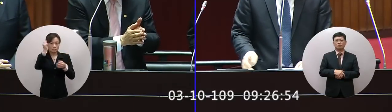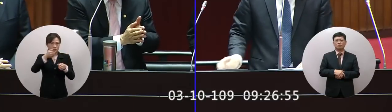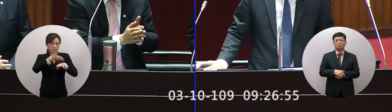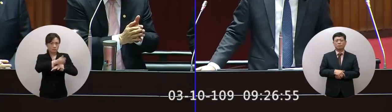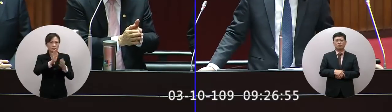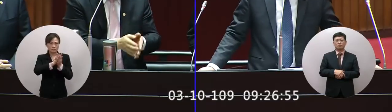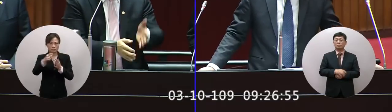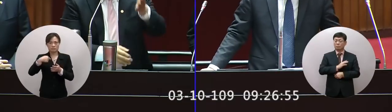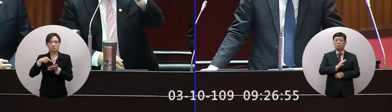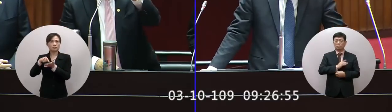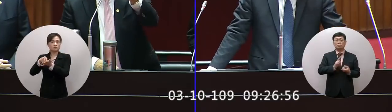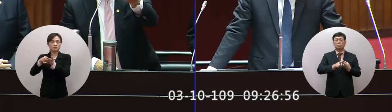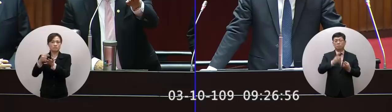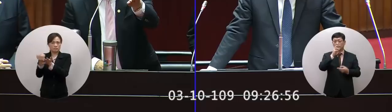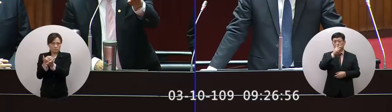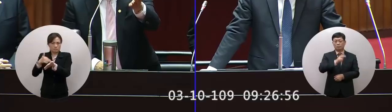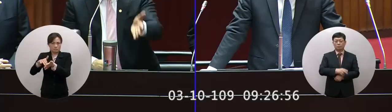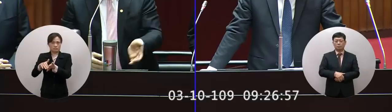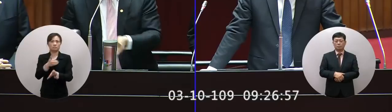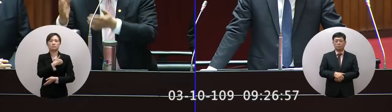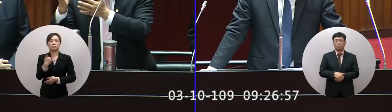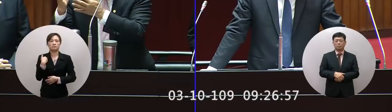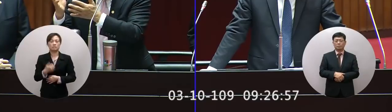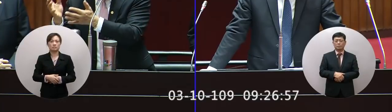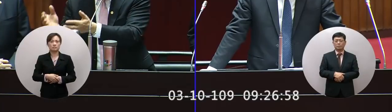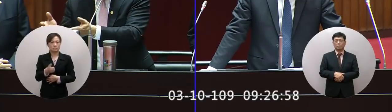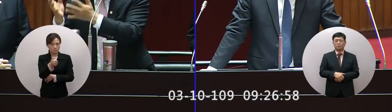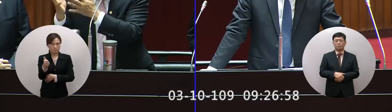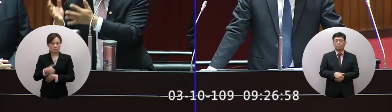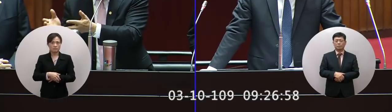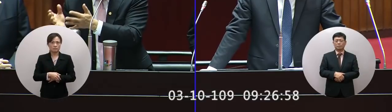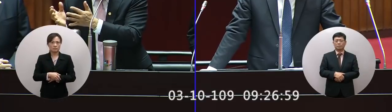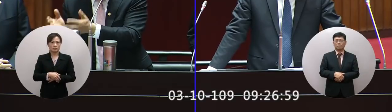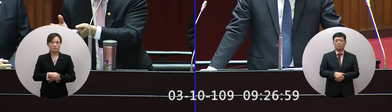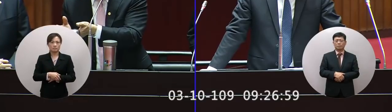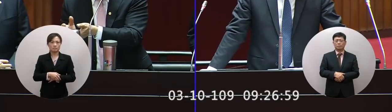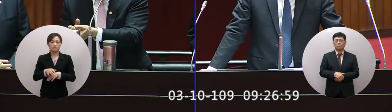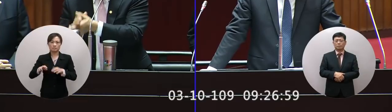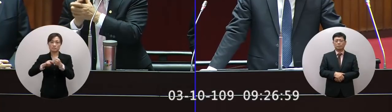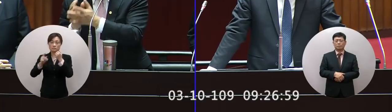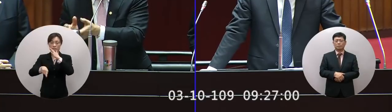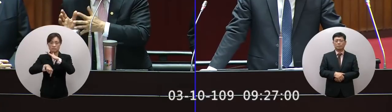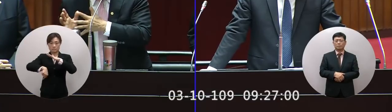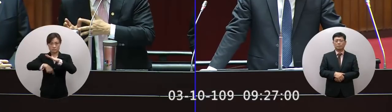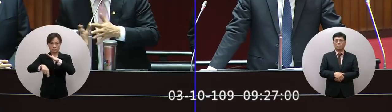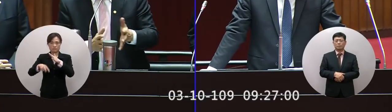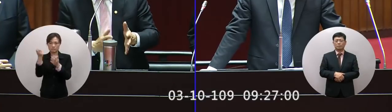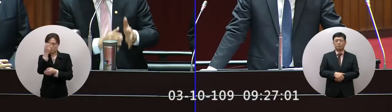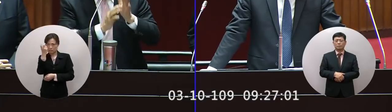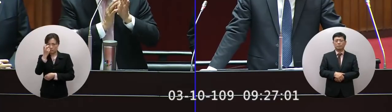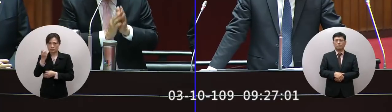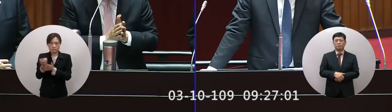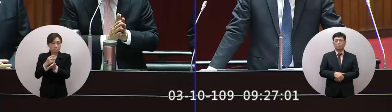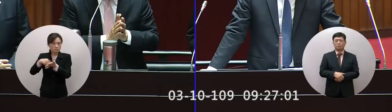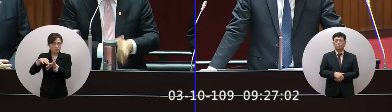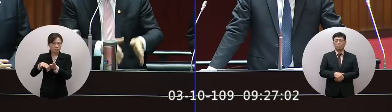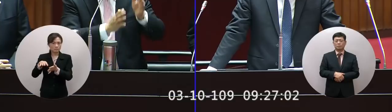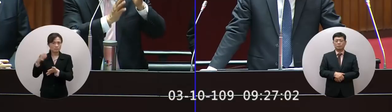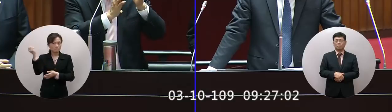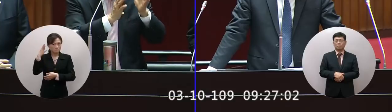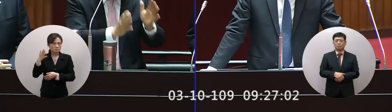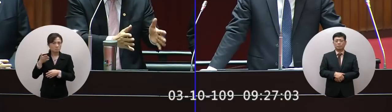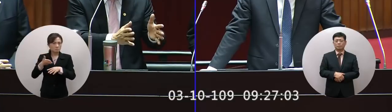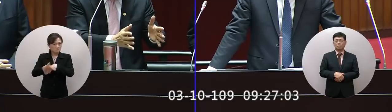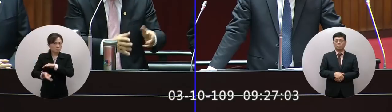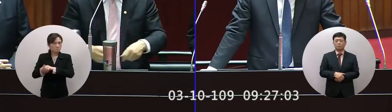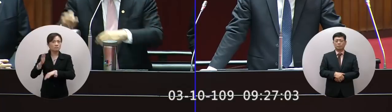特别预算。 当然没有错啊。 那很谢谢。那贵院正在审特别预算，听说会很快通过，我们很感谢。